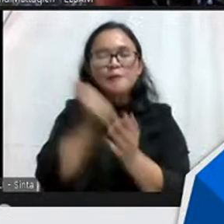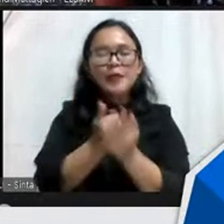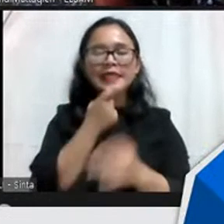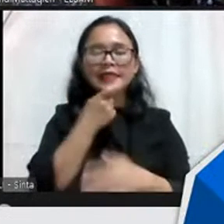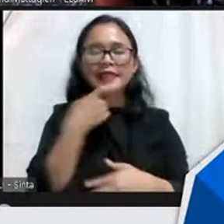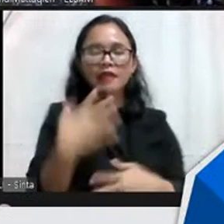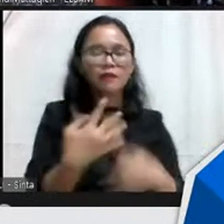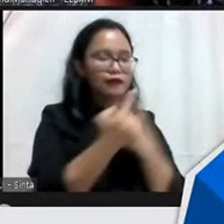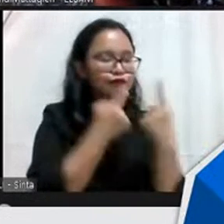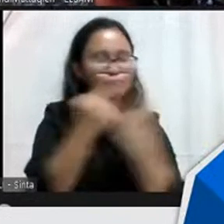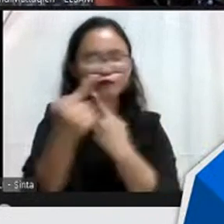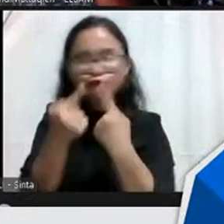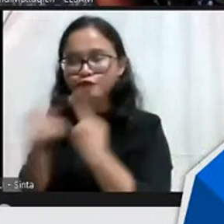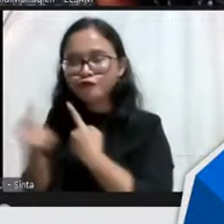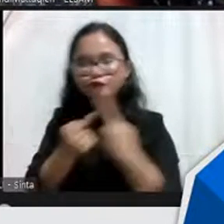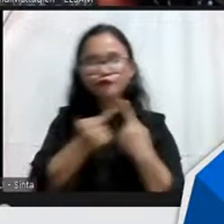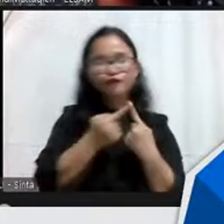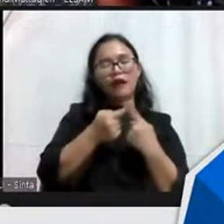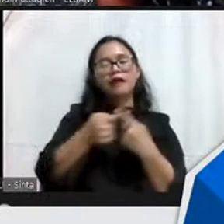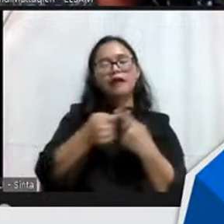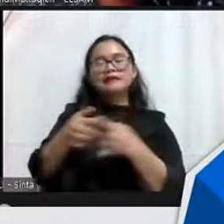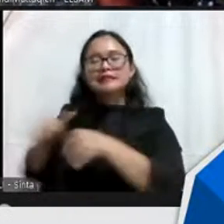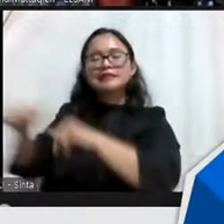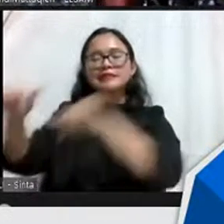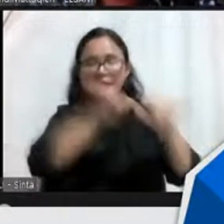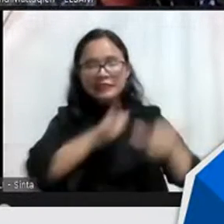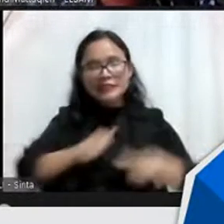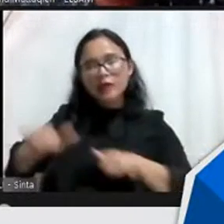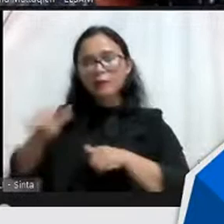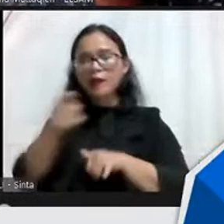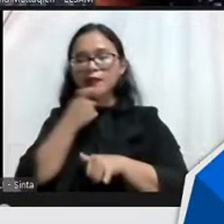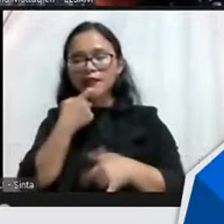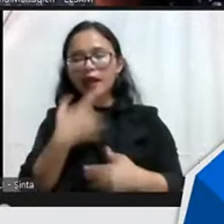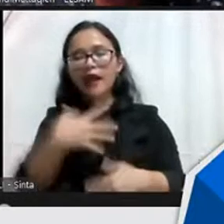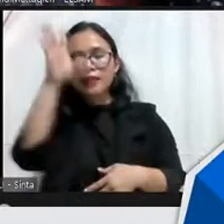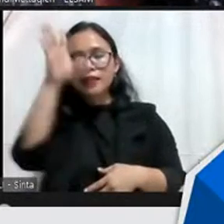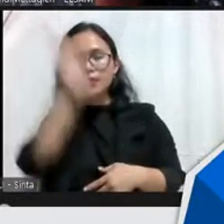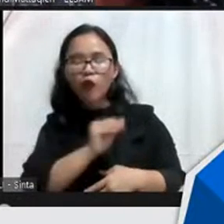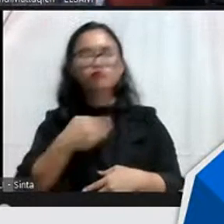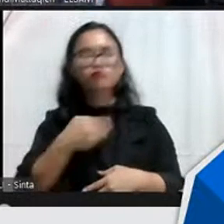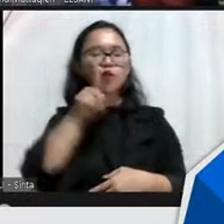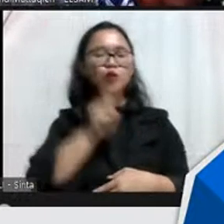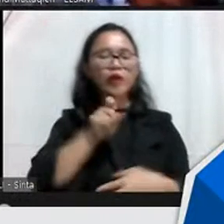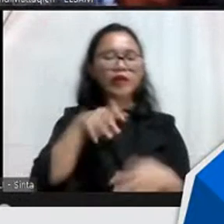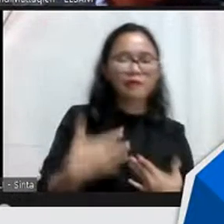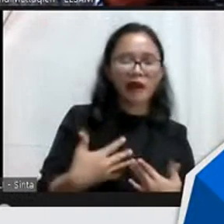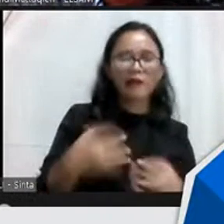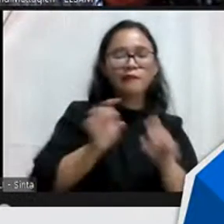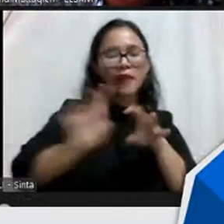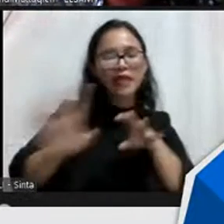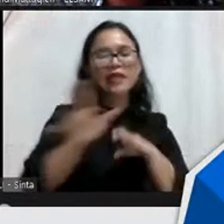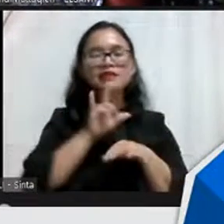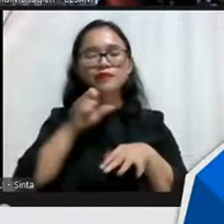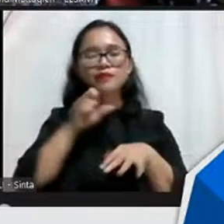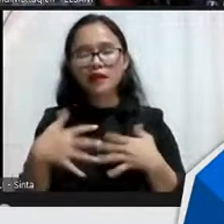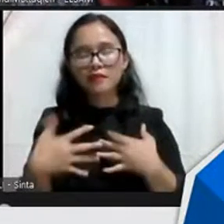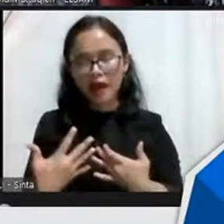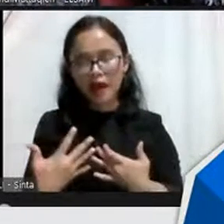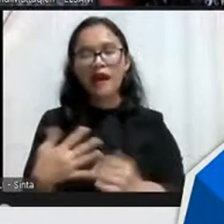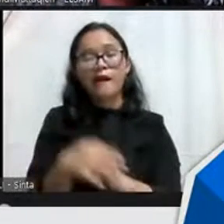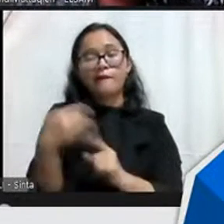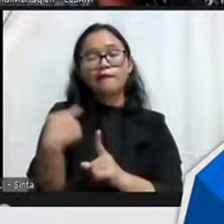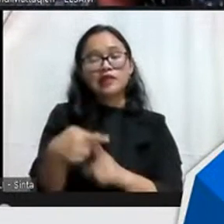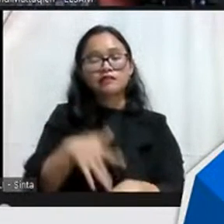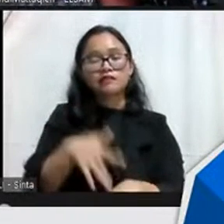konstruktif bersatu untuk melihat kebutuhan dan juga perbedaannya tetapi juga sedapat mungkin bersatu